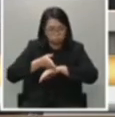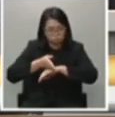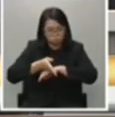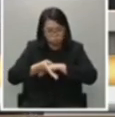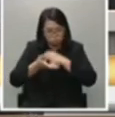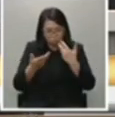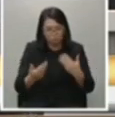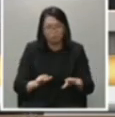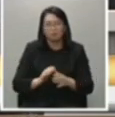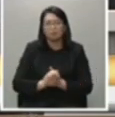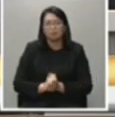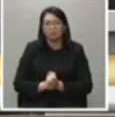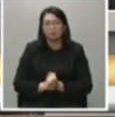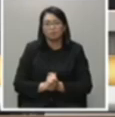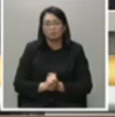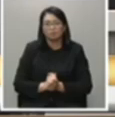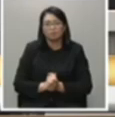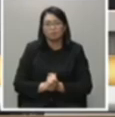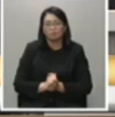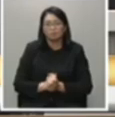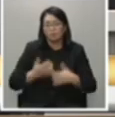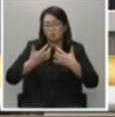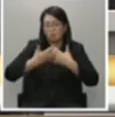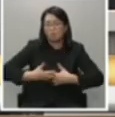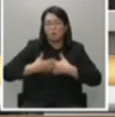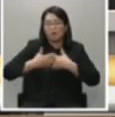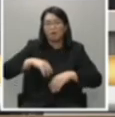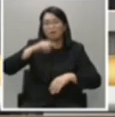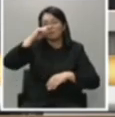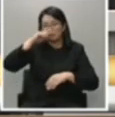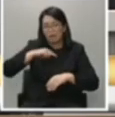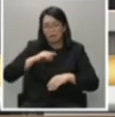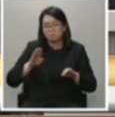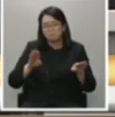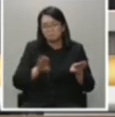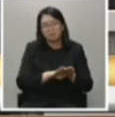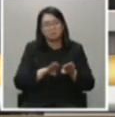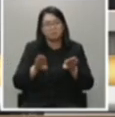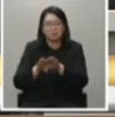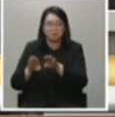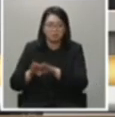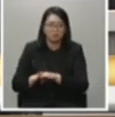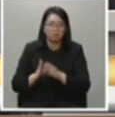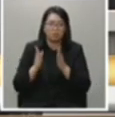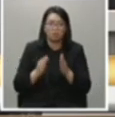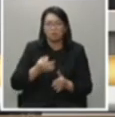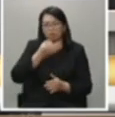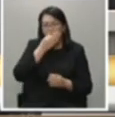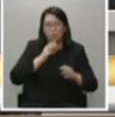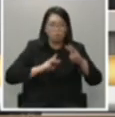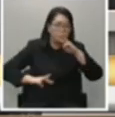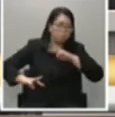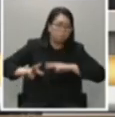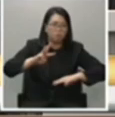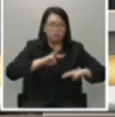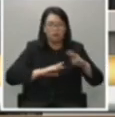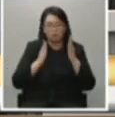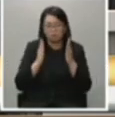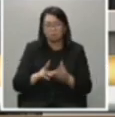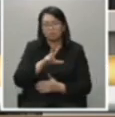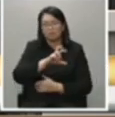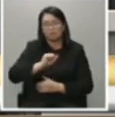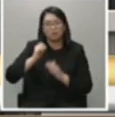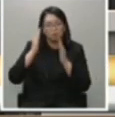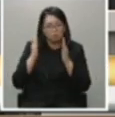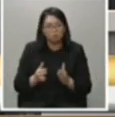ตรีโรงงานไทยถูกปิดไปแล้วกว่าหมื่นกว่าแห่งค่ะคนตกงานไปแล้ว 300,000 กว่ารายและต